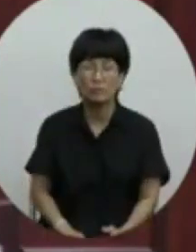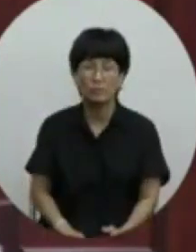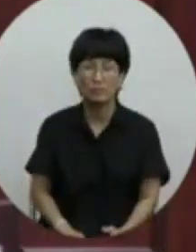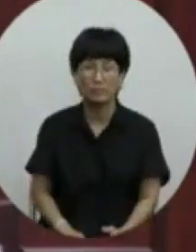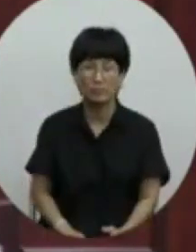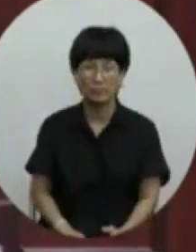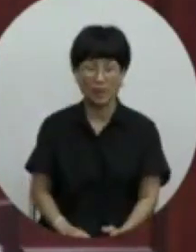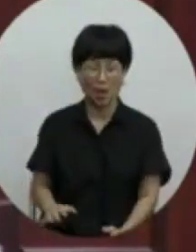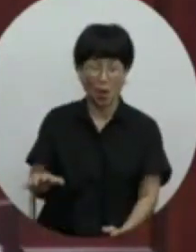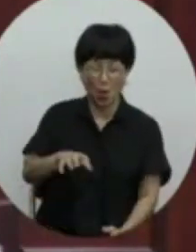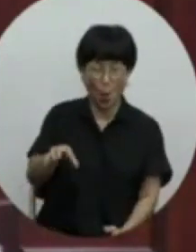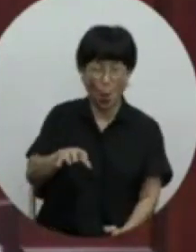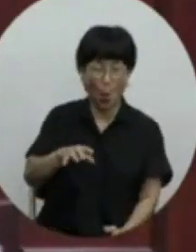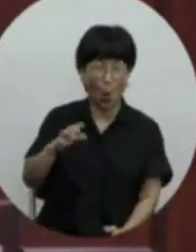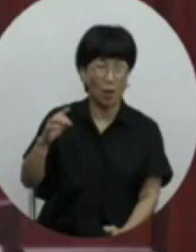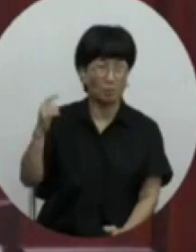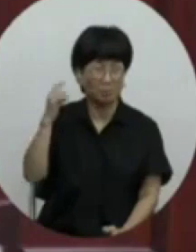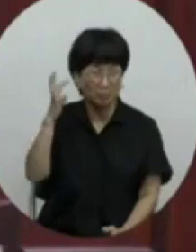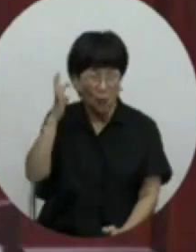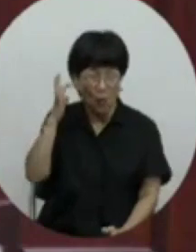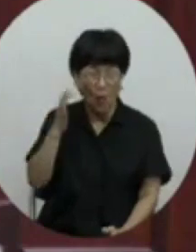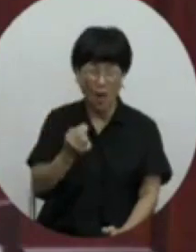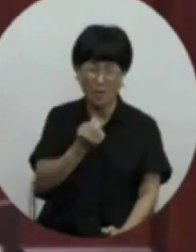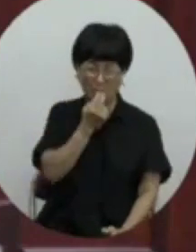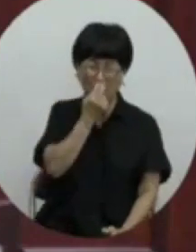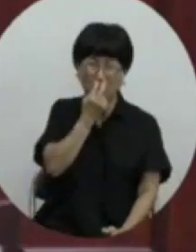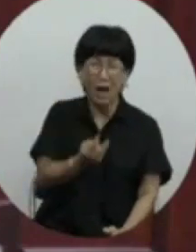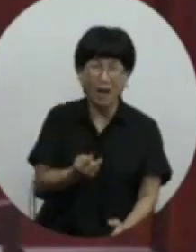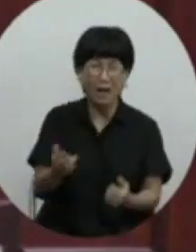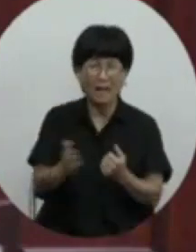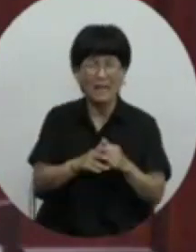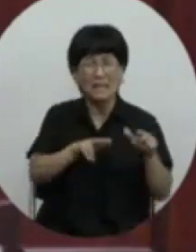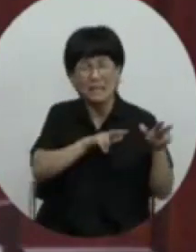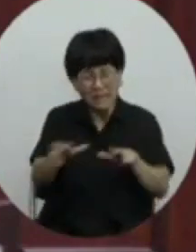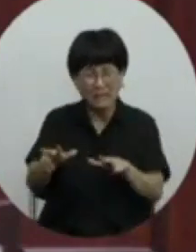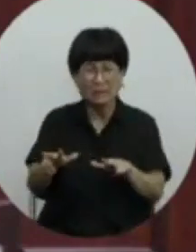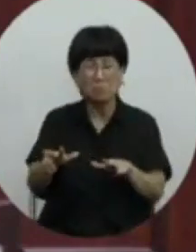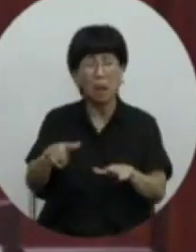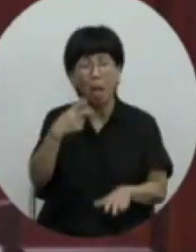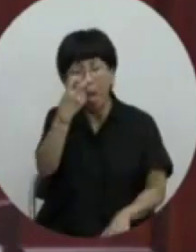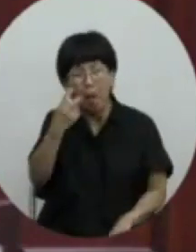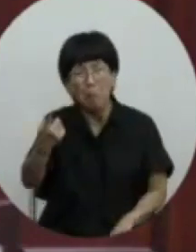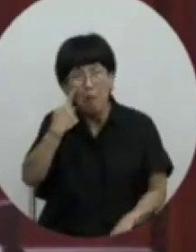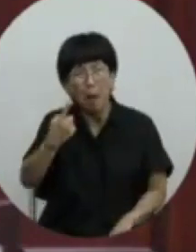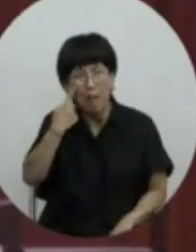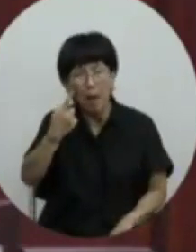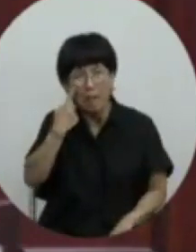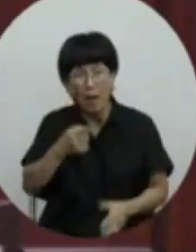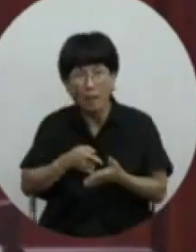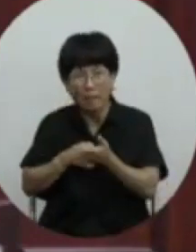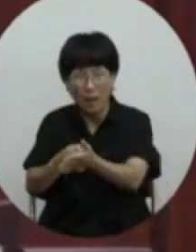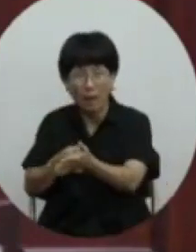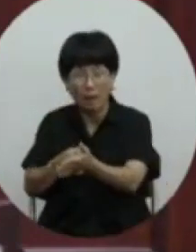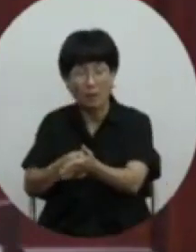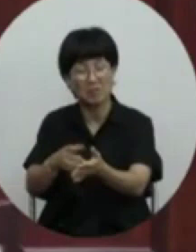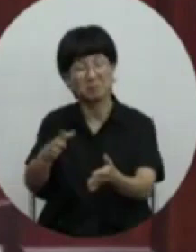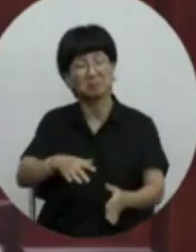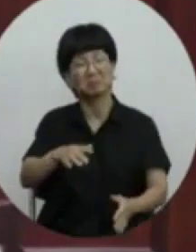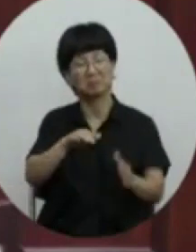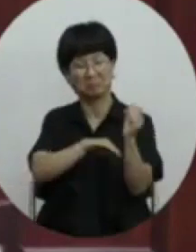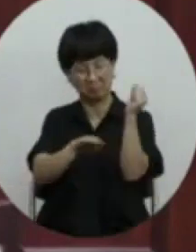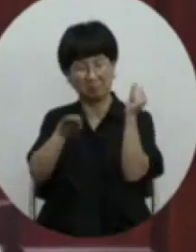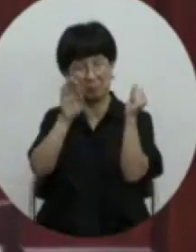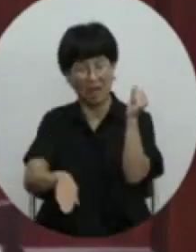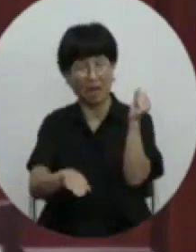소음과 진동 그리고 냄새가 많이 나니 지금 바로 측정해 보자고 하면 지정된 일정을 고수하려